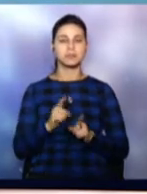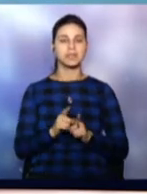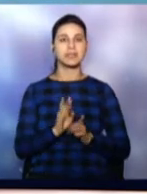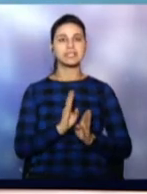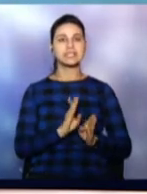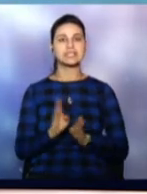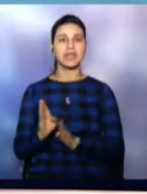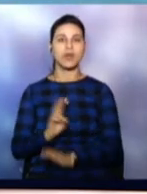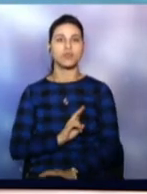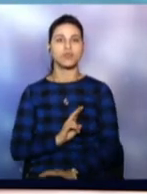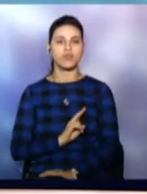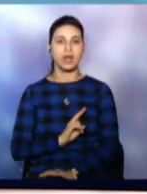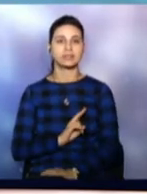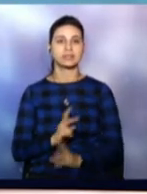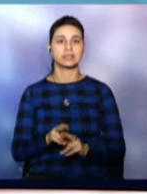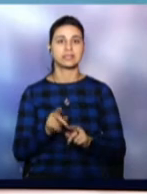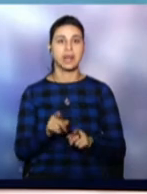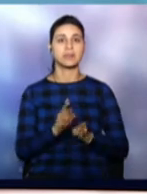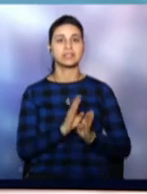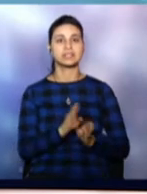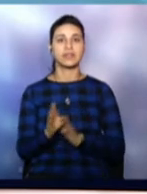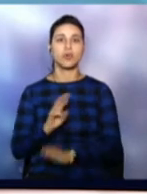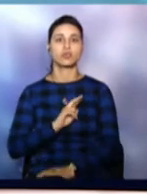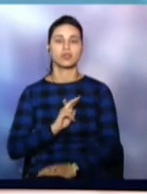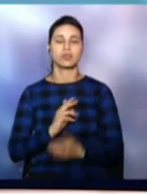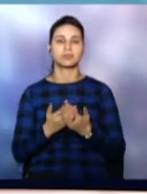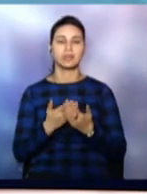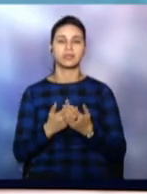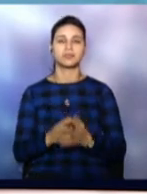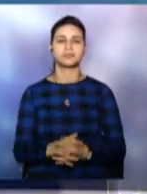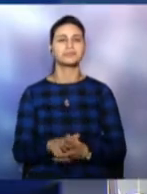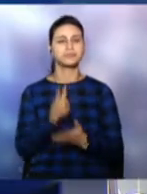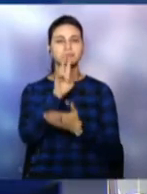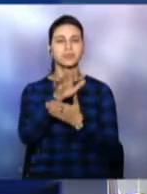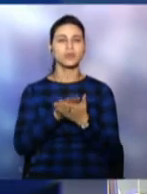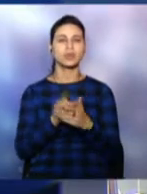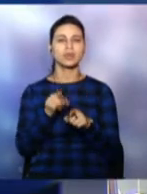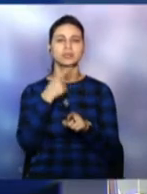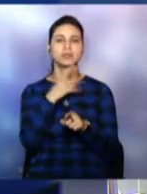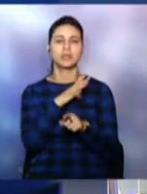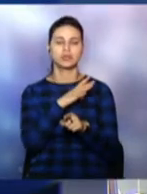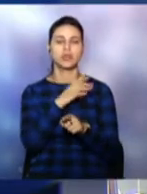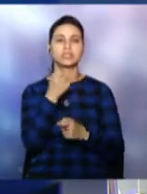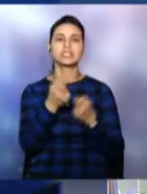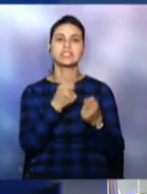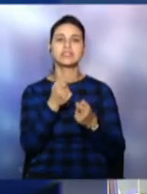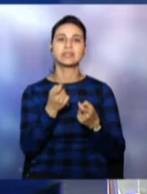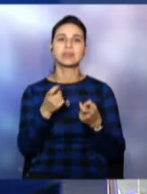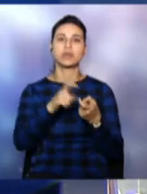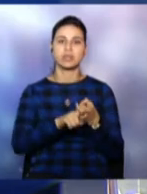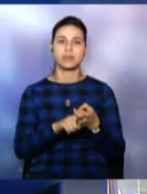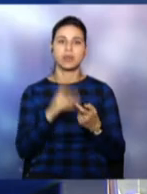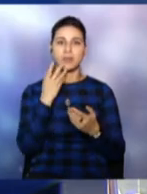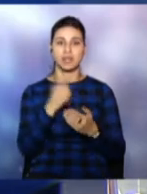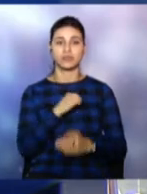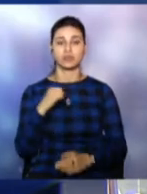აქვთ დაკავშირებული და აი ამ ქცევის ნაწილია. უკაცრავად, თქვენ ბძანეთ ნივთიერებაზე დამოკიდებულება